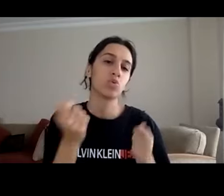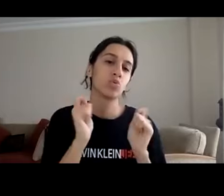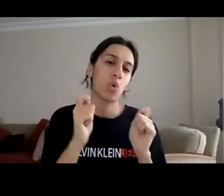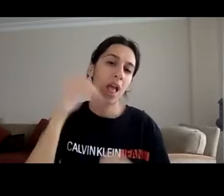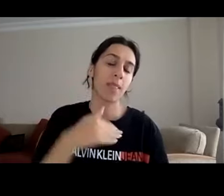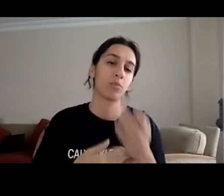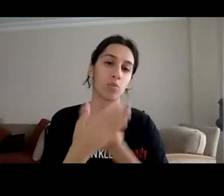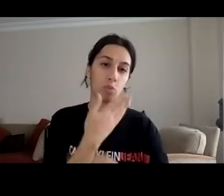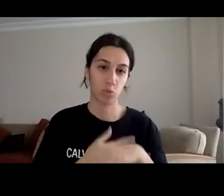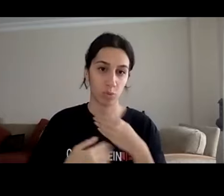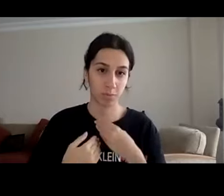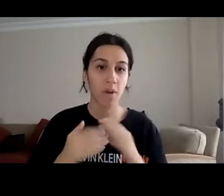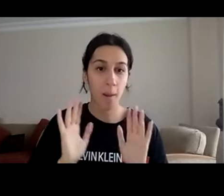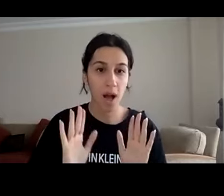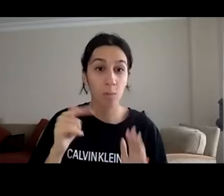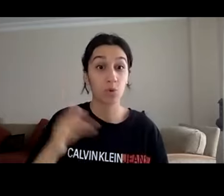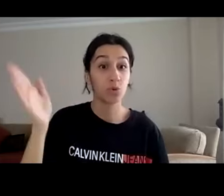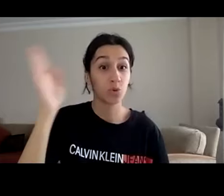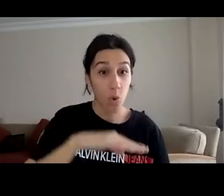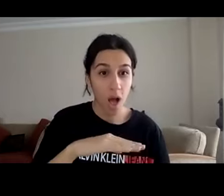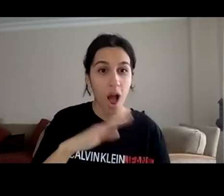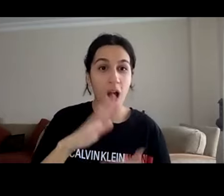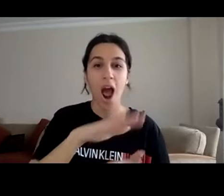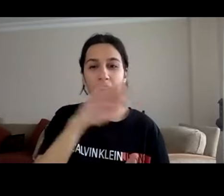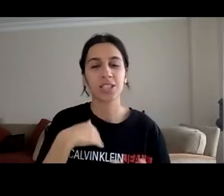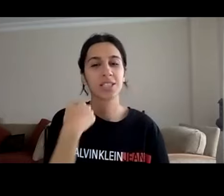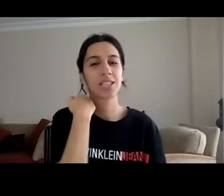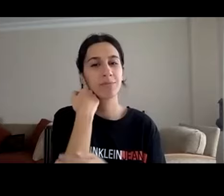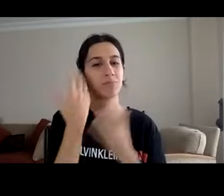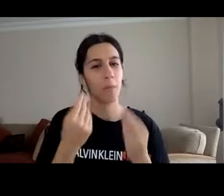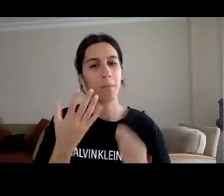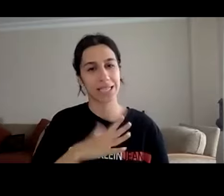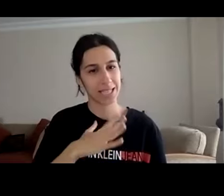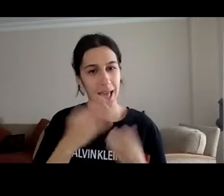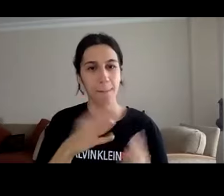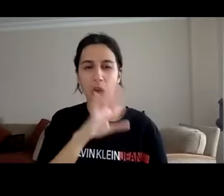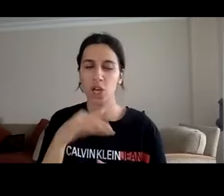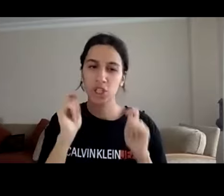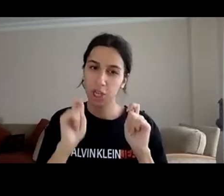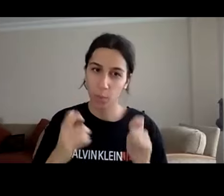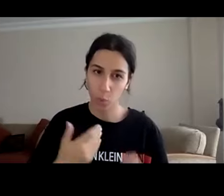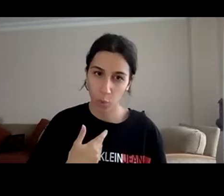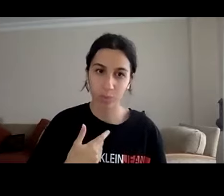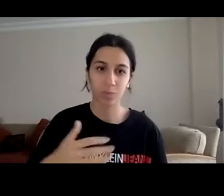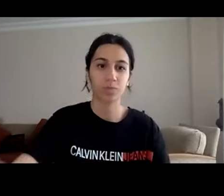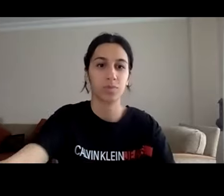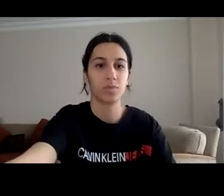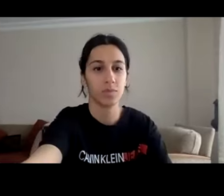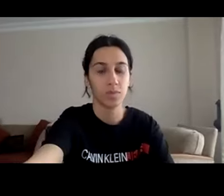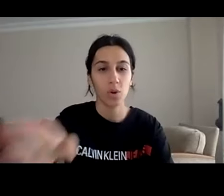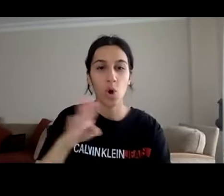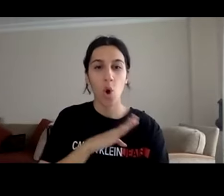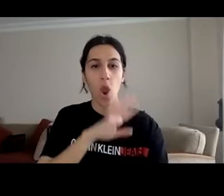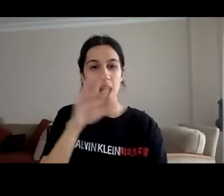söyleyebilirim. Ama bundan sonrası için arkadaşlara yardımcı olmak için elimden gelen her şeyi de yapıyorum. Yani doktor öğrencileriyle çok yakından çalışıyoruz.